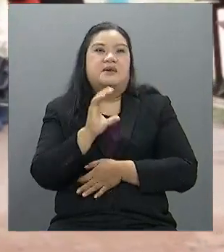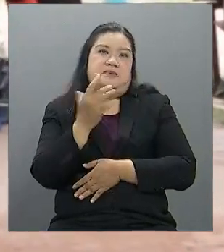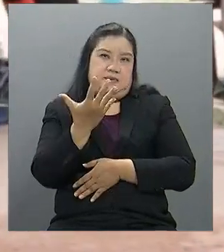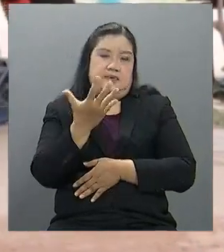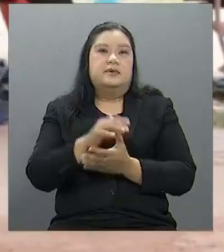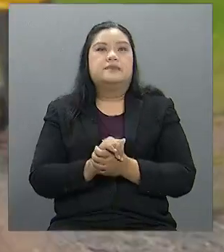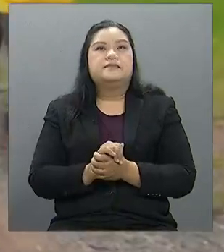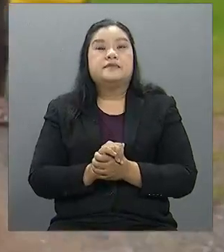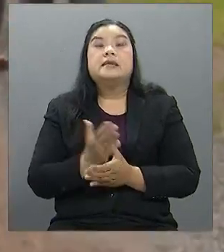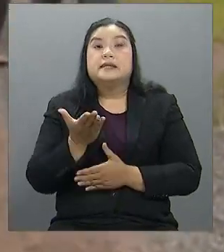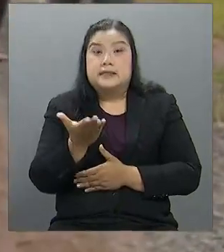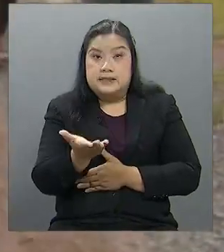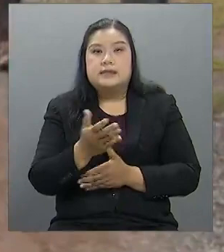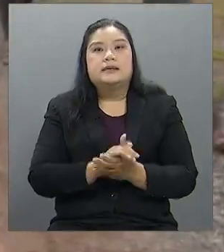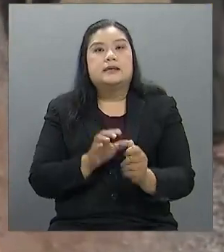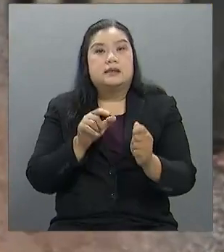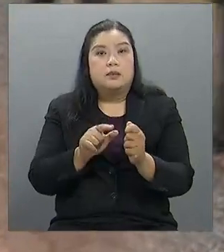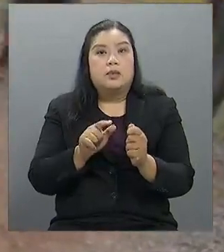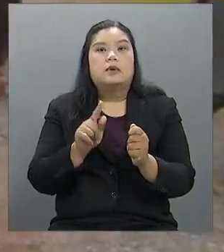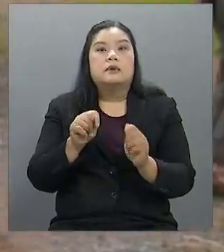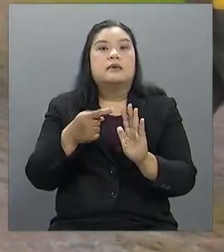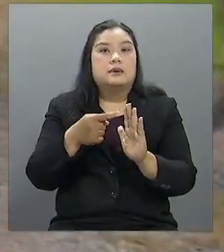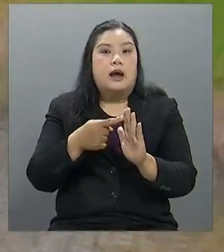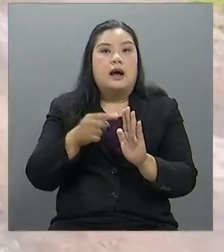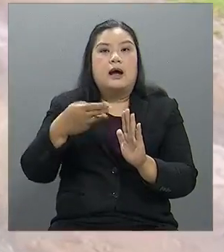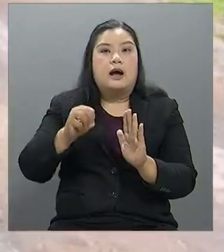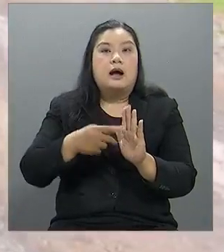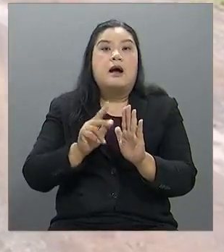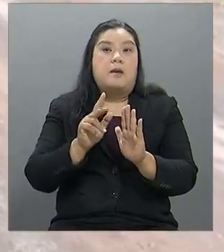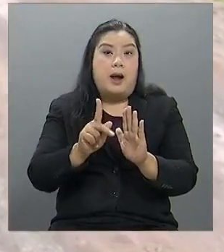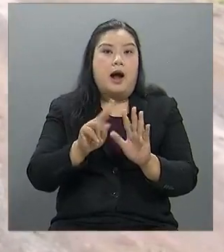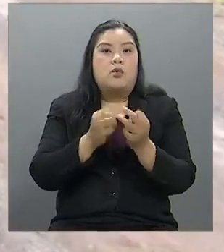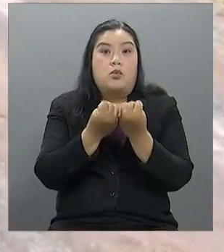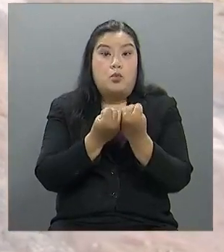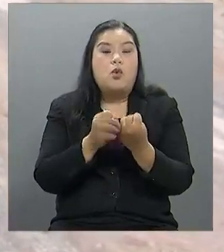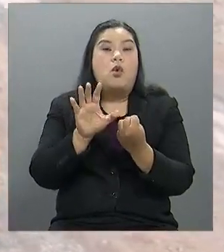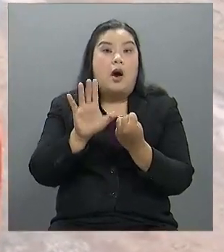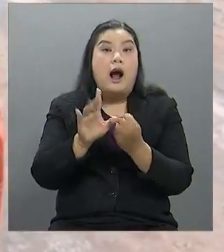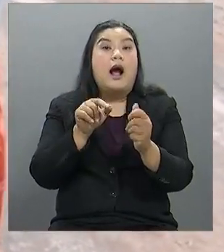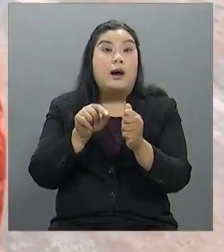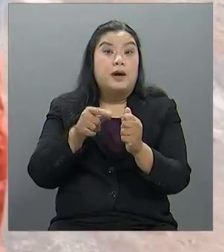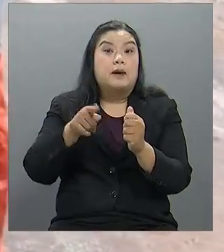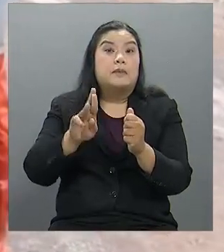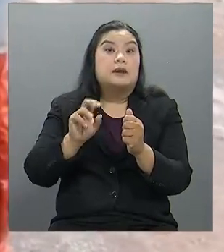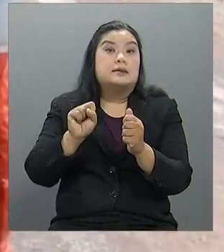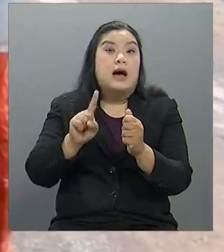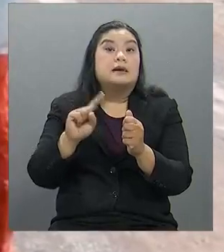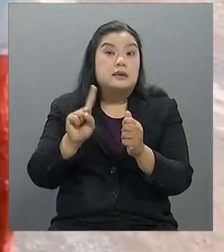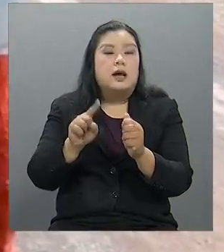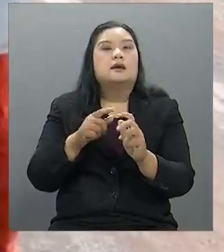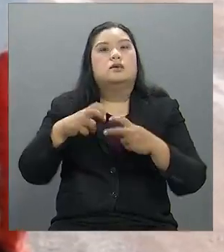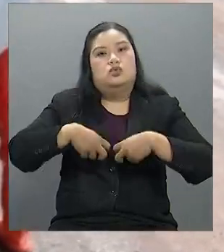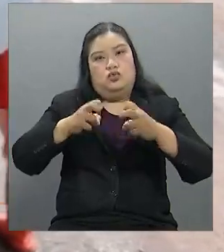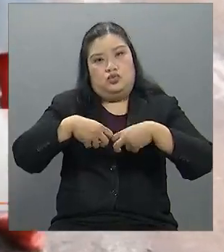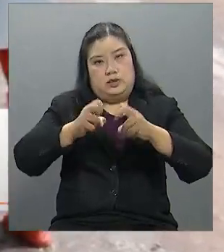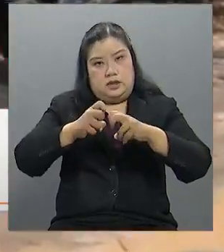ที่บ้านตะหมาดปวงนะคะอยู่ที่หมู่5ตำบลบ้านไซอำเภอปราสาทจังหวัดสุรินทร์มีชาวบ้านกว่า30คนค่ะมาร้